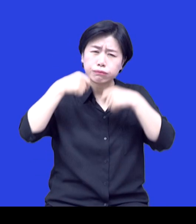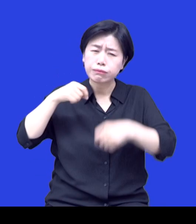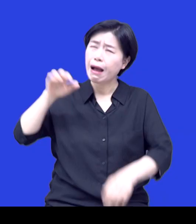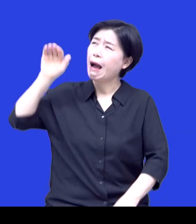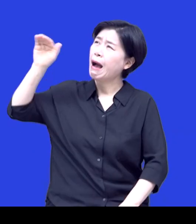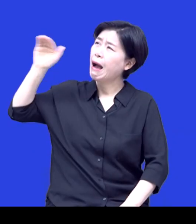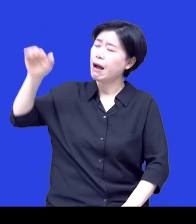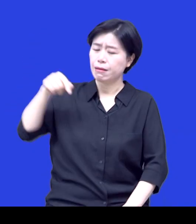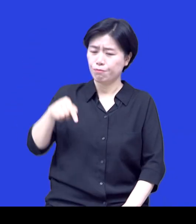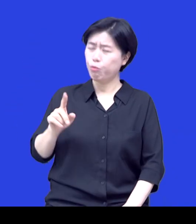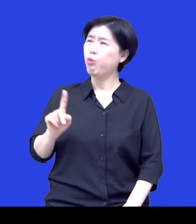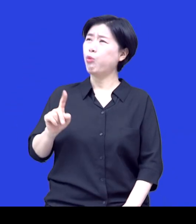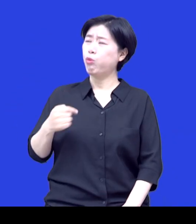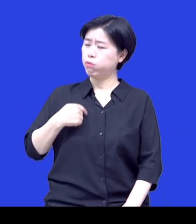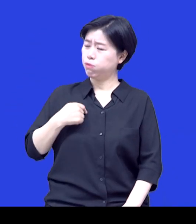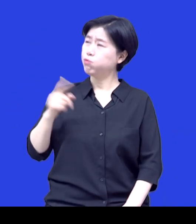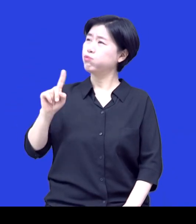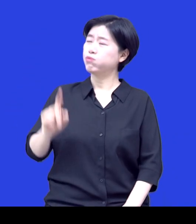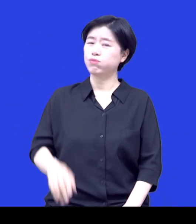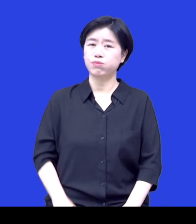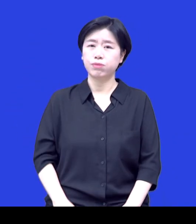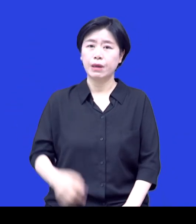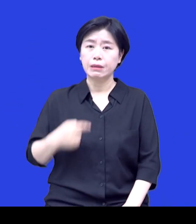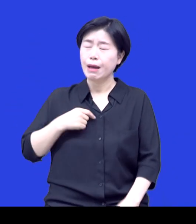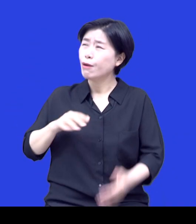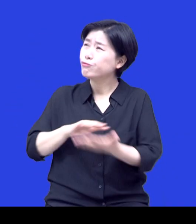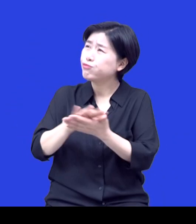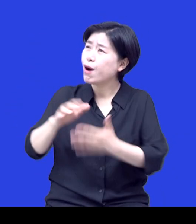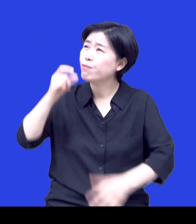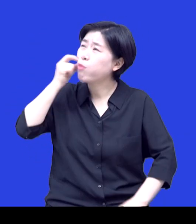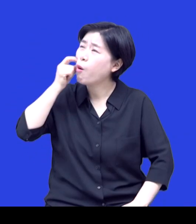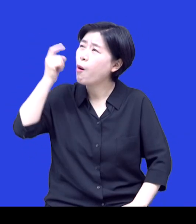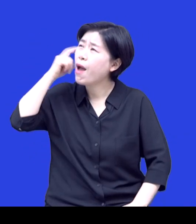뭡니까? 나는 놀 수도 없습니까?